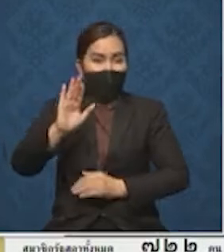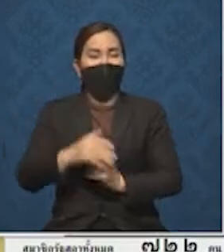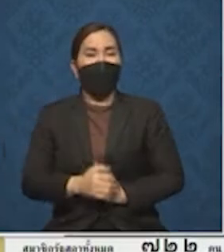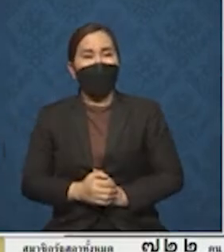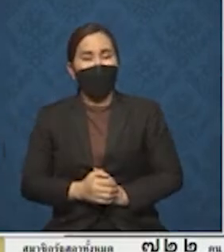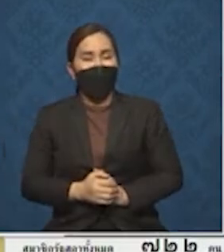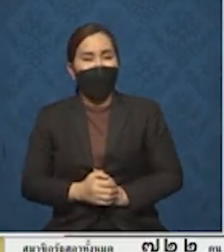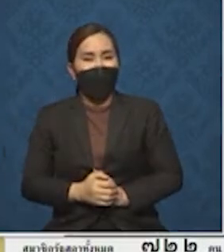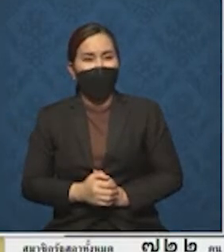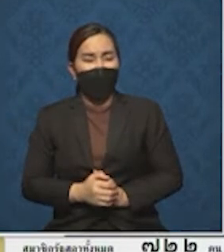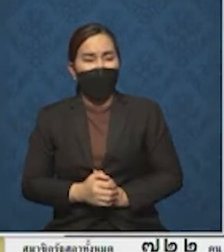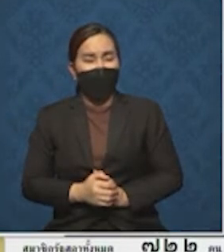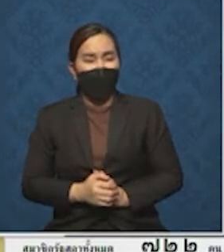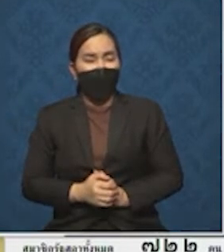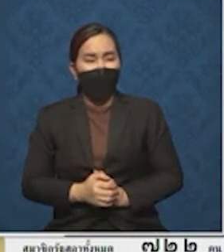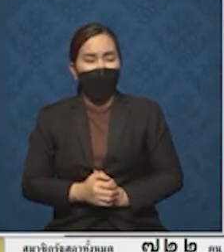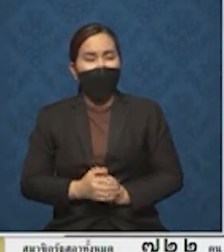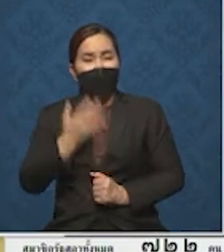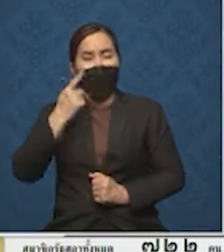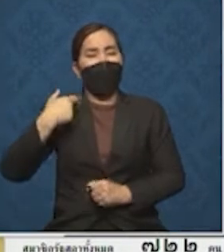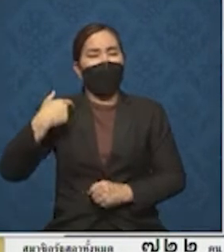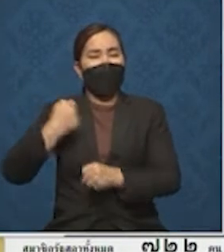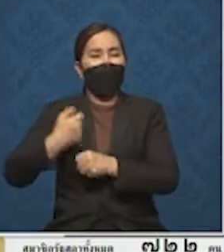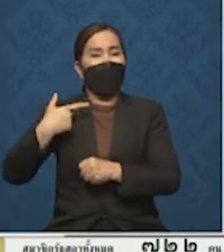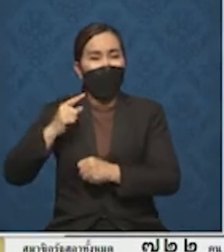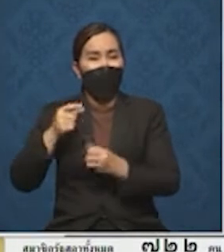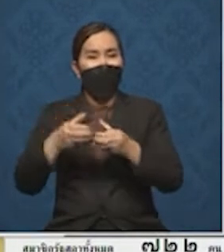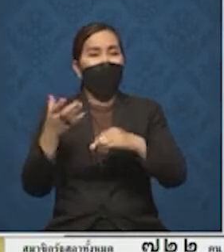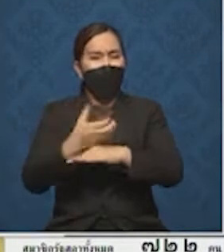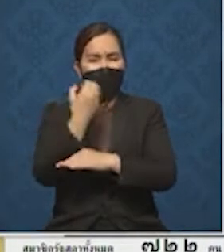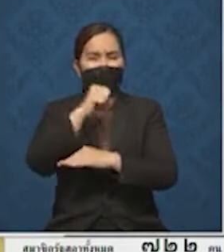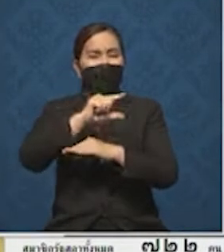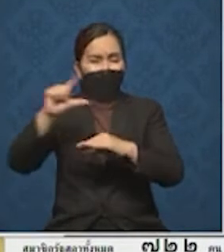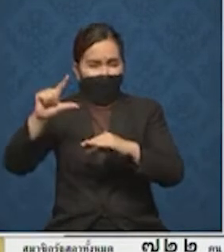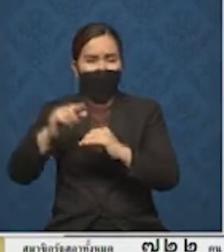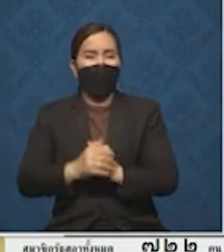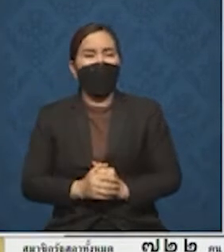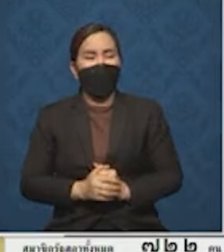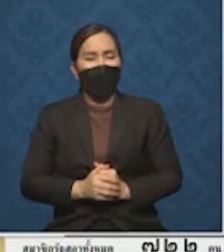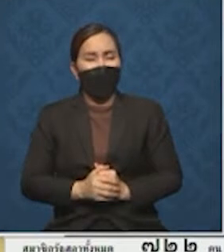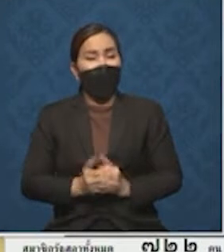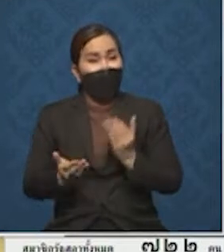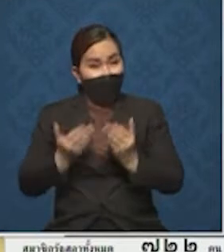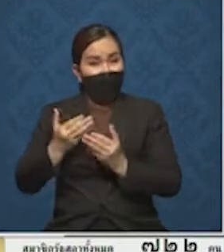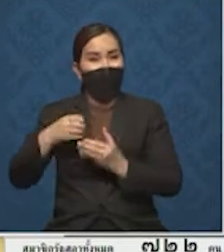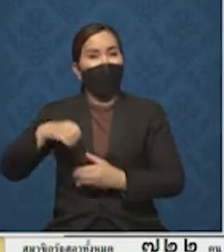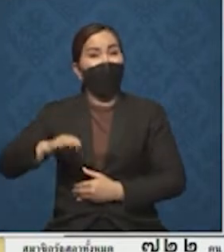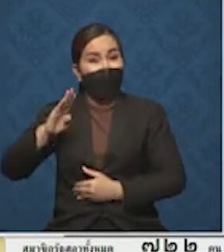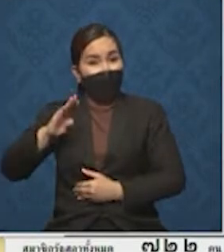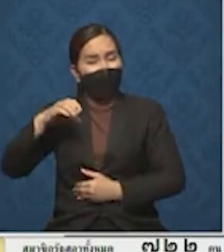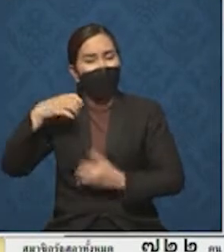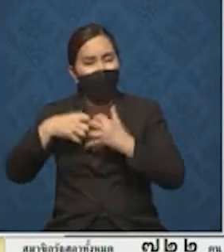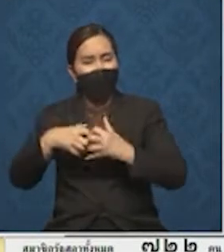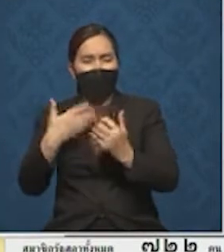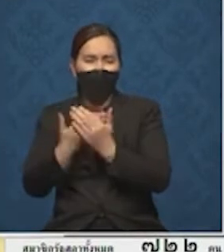และรัญี่หรอประโยชน์อในกพกการเมืองมูลค่า 10 ลานบาทหรือนิติบบุคค'll บริจาก 5